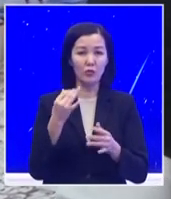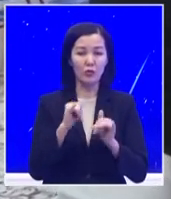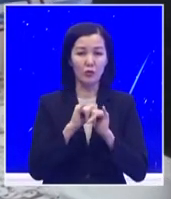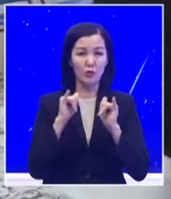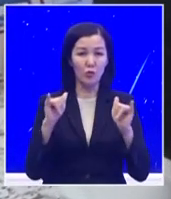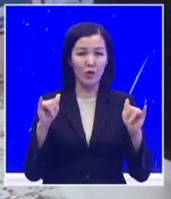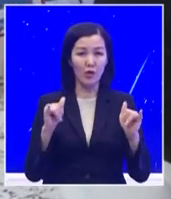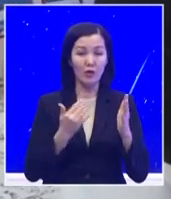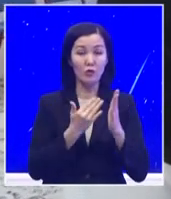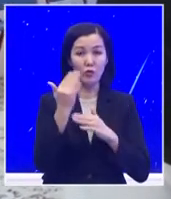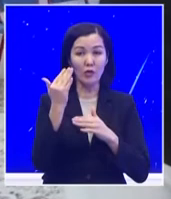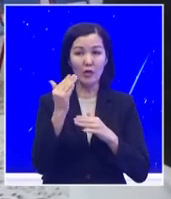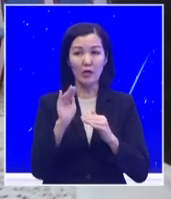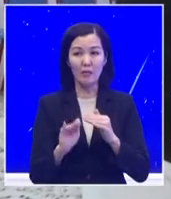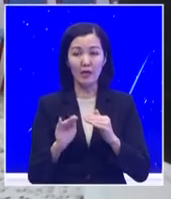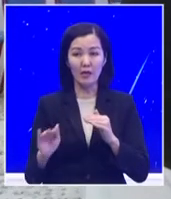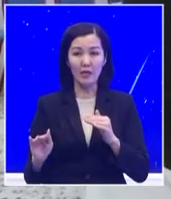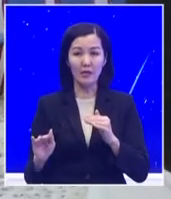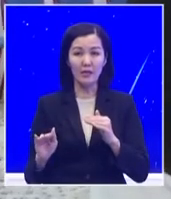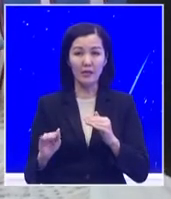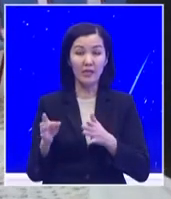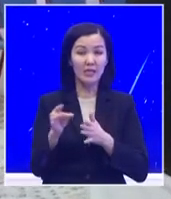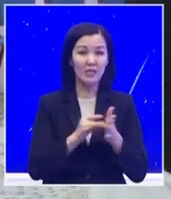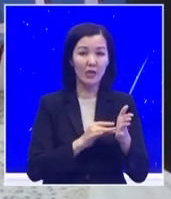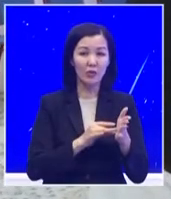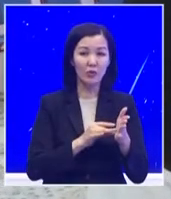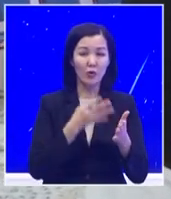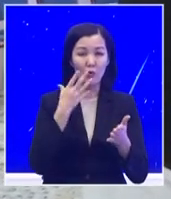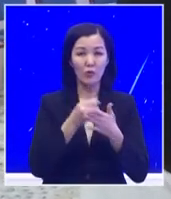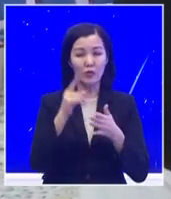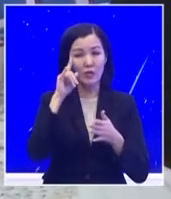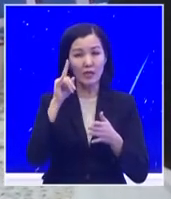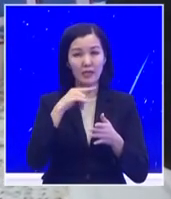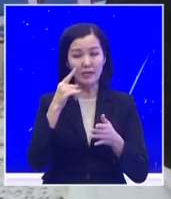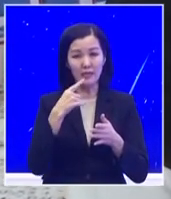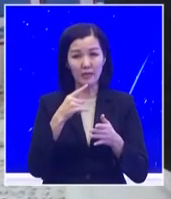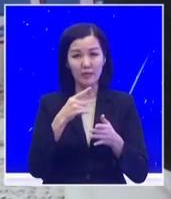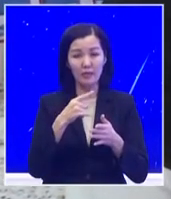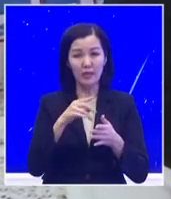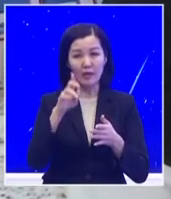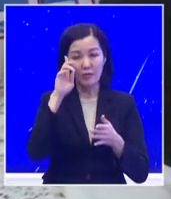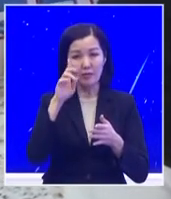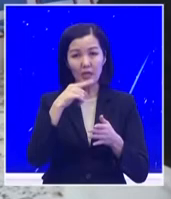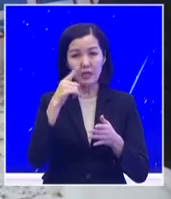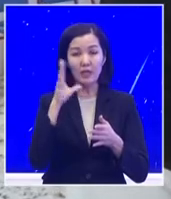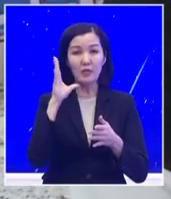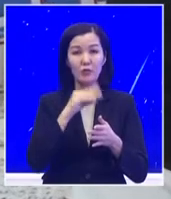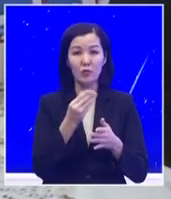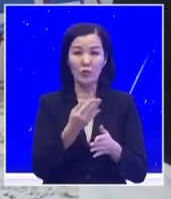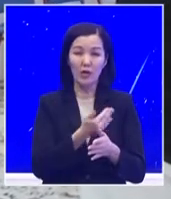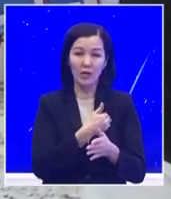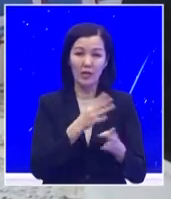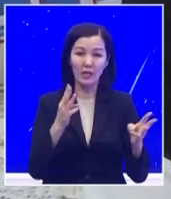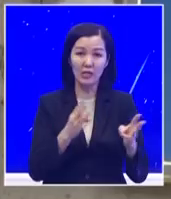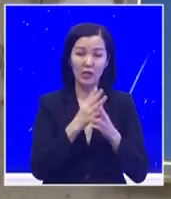себебі кішкентай бүлдіршіндердің бірден тек өзінің ана тілінде ғана емес, мемлекеттік тілде сөйлей алуын қалайтын ата-аналардың